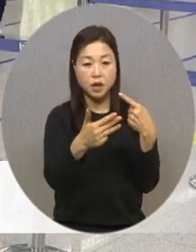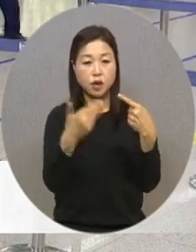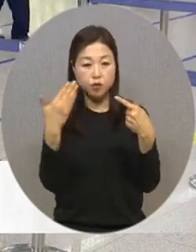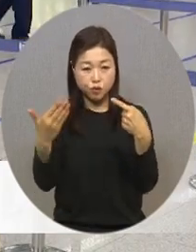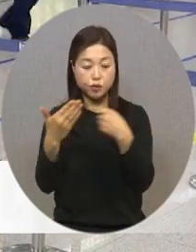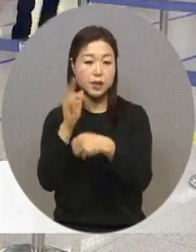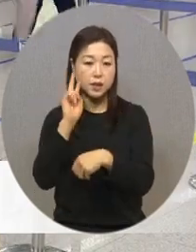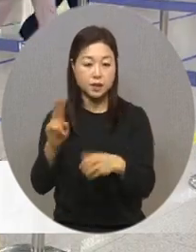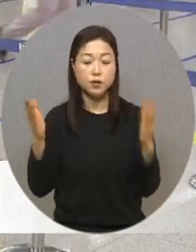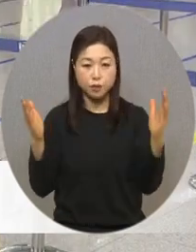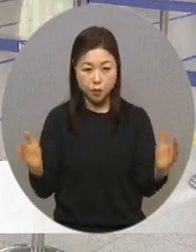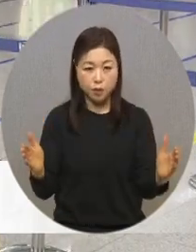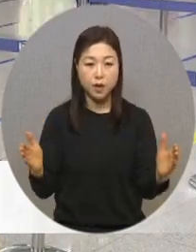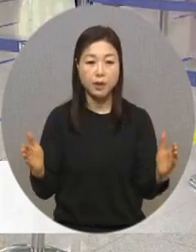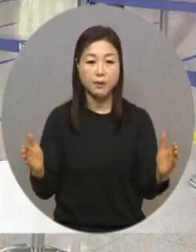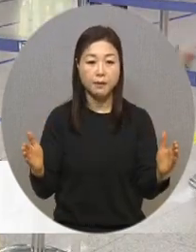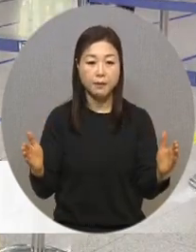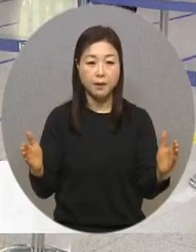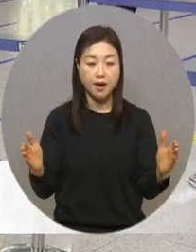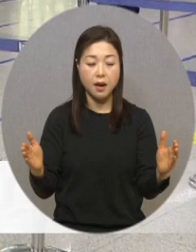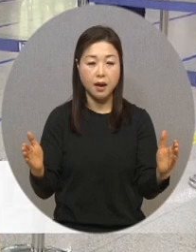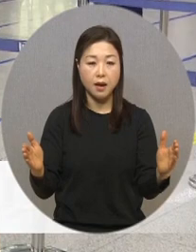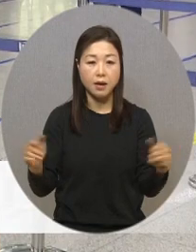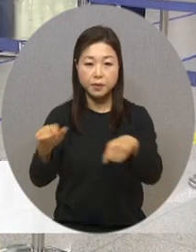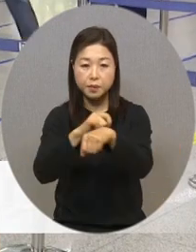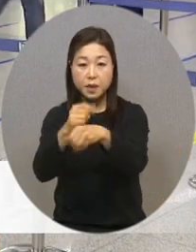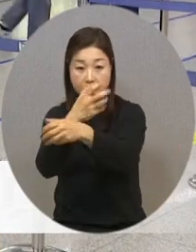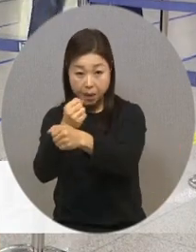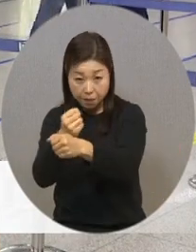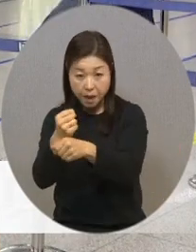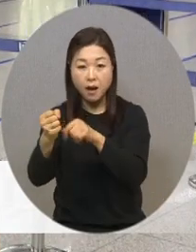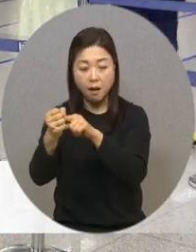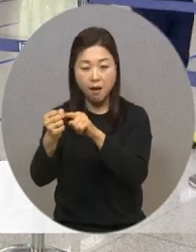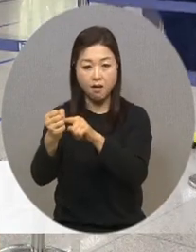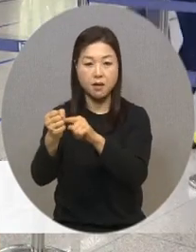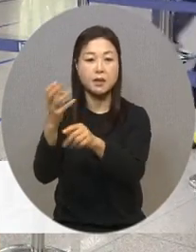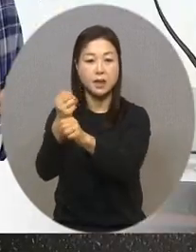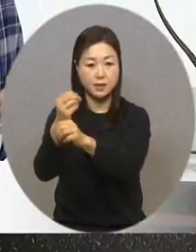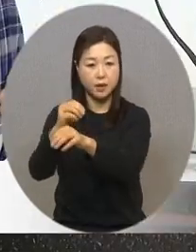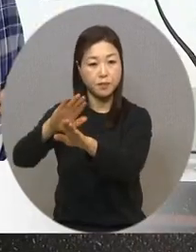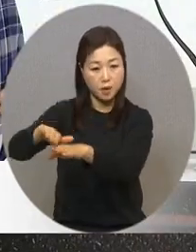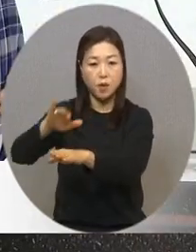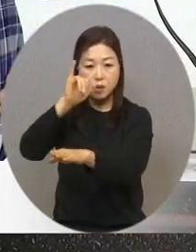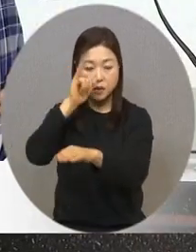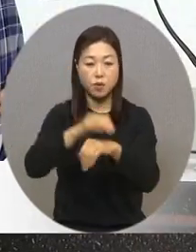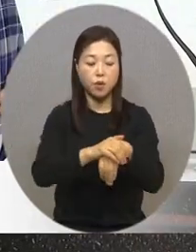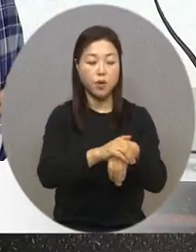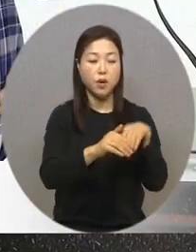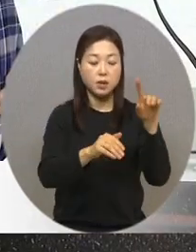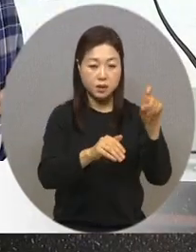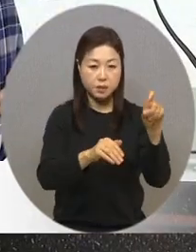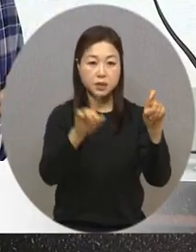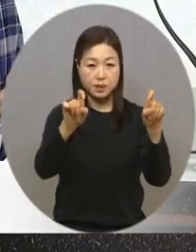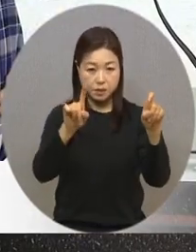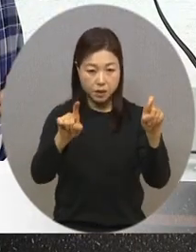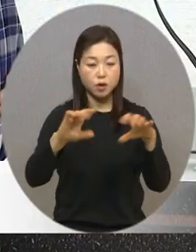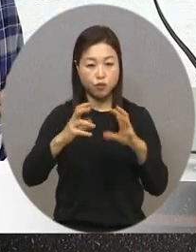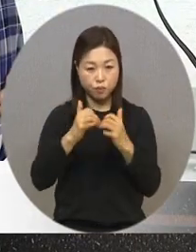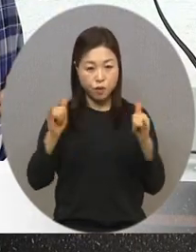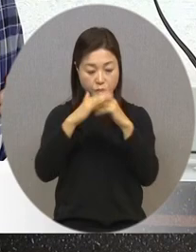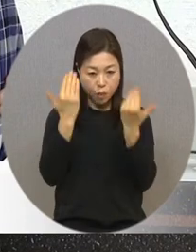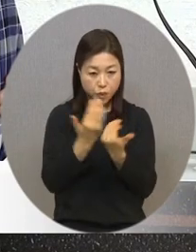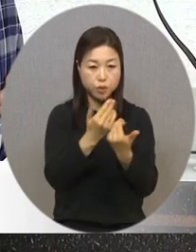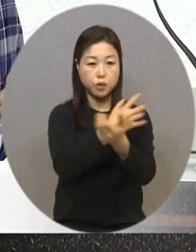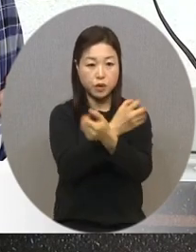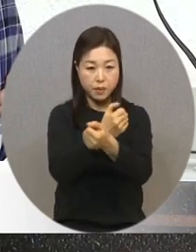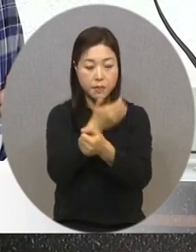1월 8일과 9일 이틀간 별도로 예매를 진행하며 10일과 11일은 국민 모두가 이용할 수 있습니다.